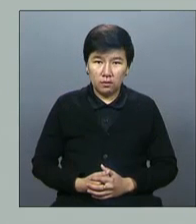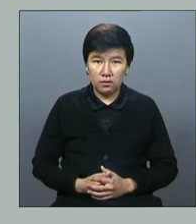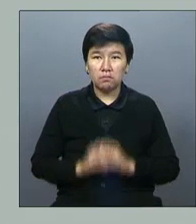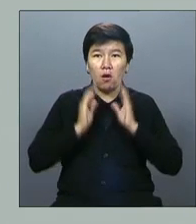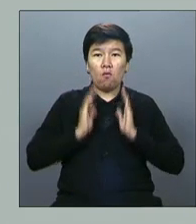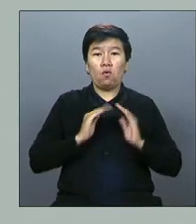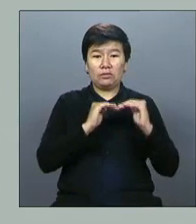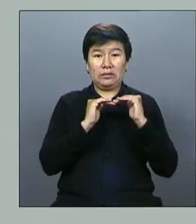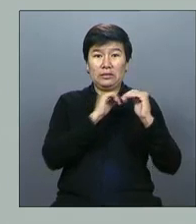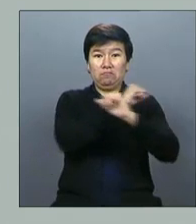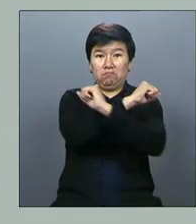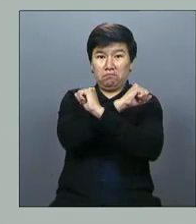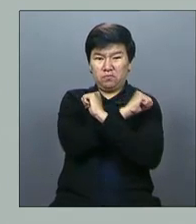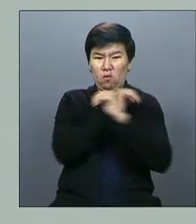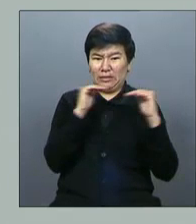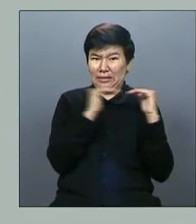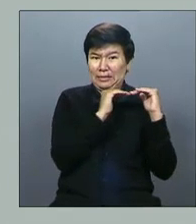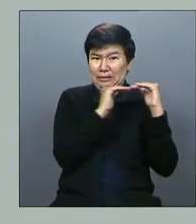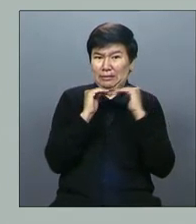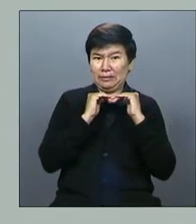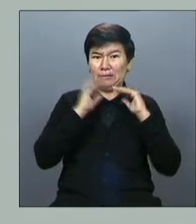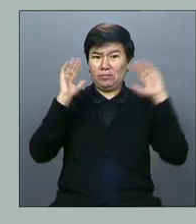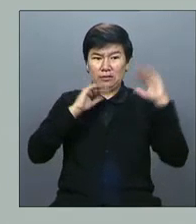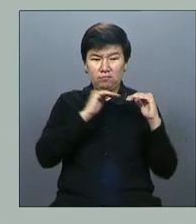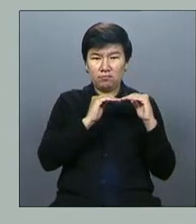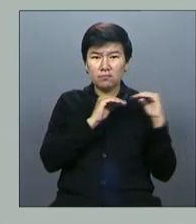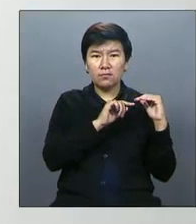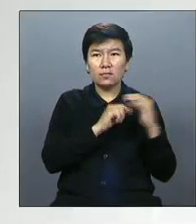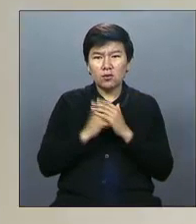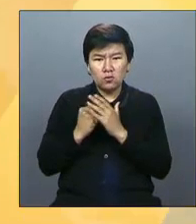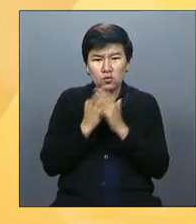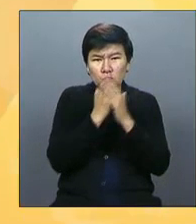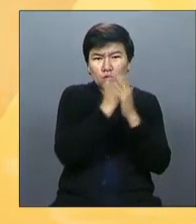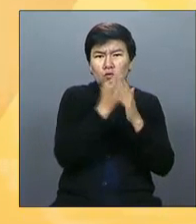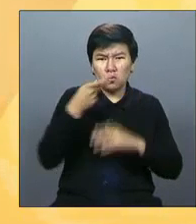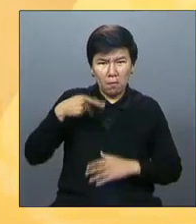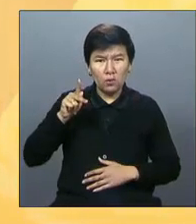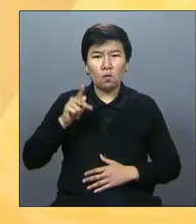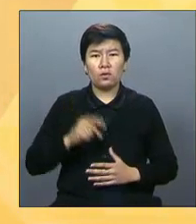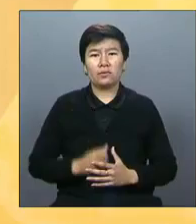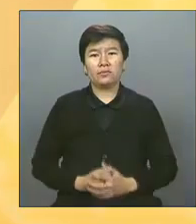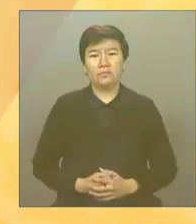วังเพียงแค่ว่าการต่อสู้ทุกครั้งจะไม่สูญเปล่า